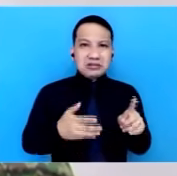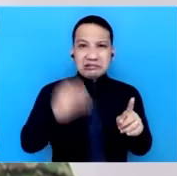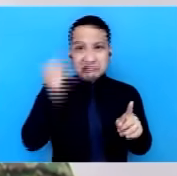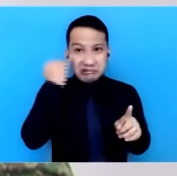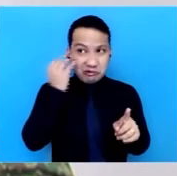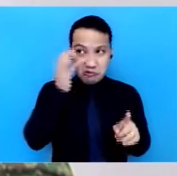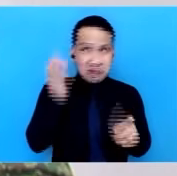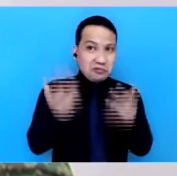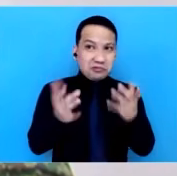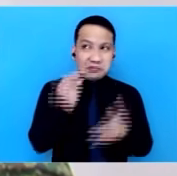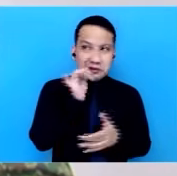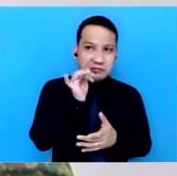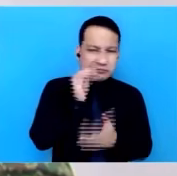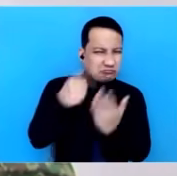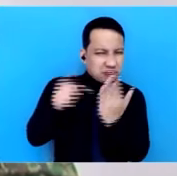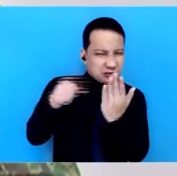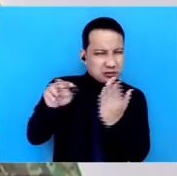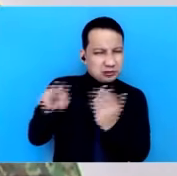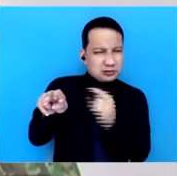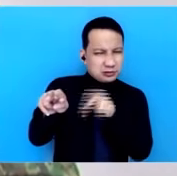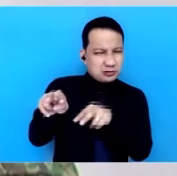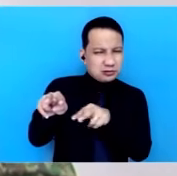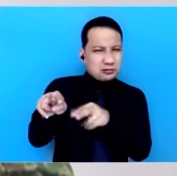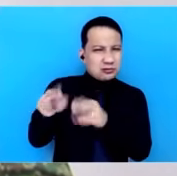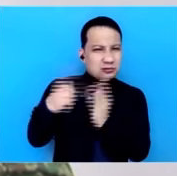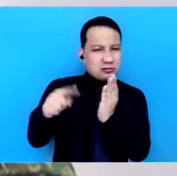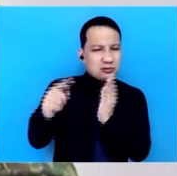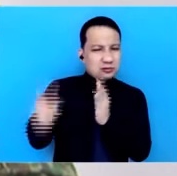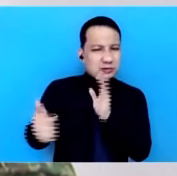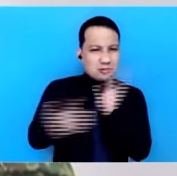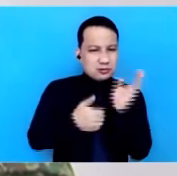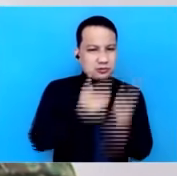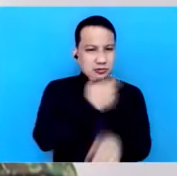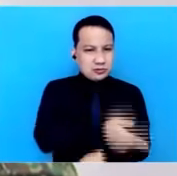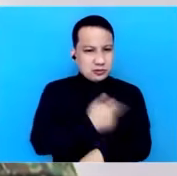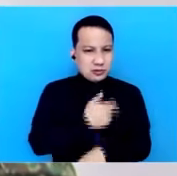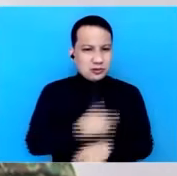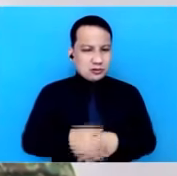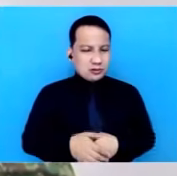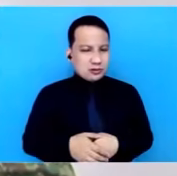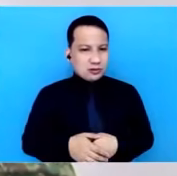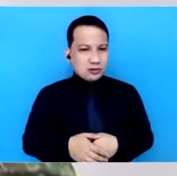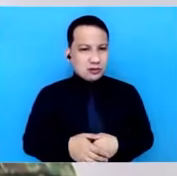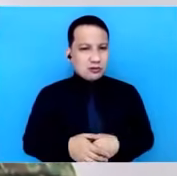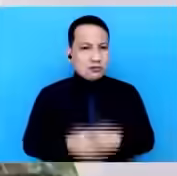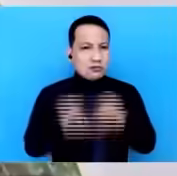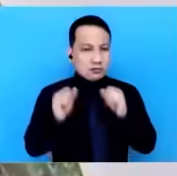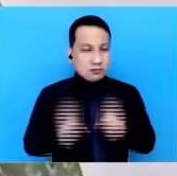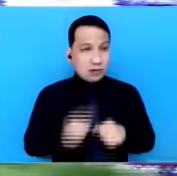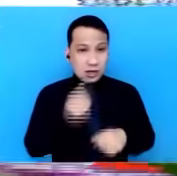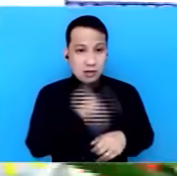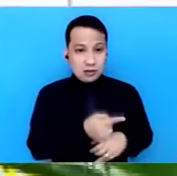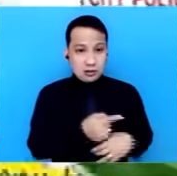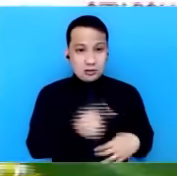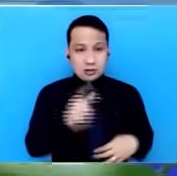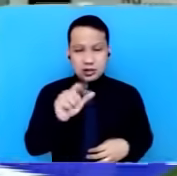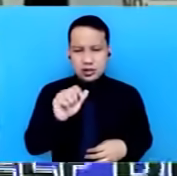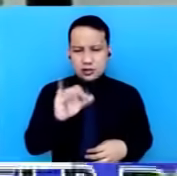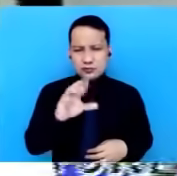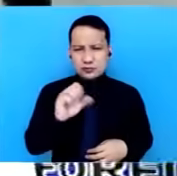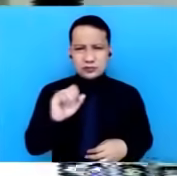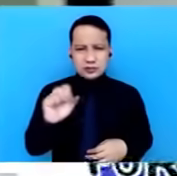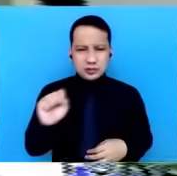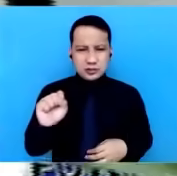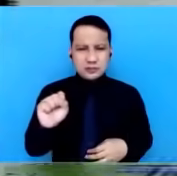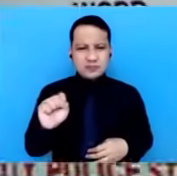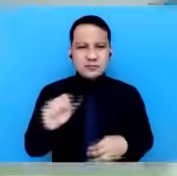we have his check-up dito sa hospital, wala pong capability ng hospital natin doon sa alcohol test. Makalipas